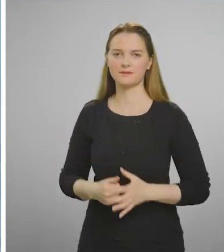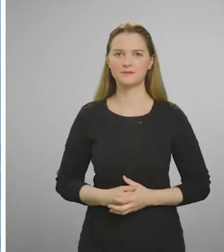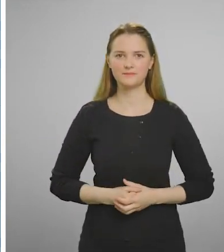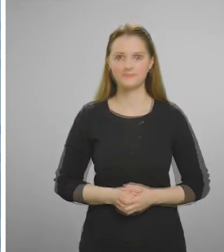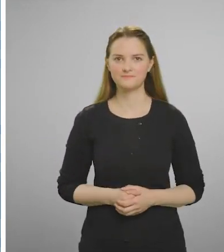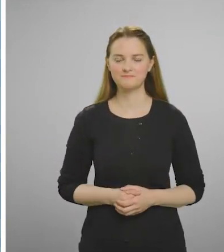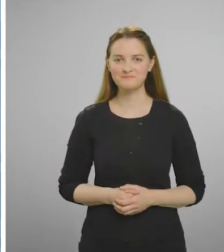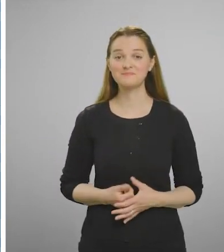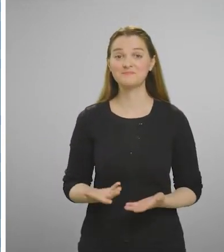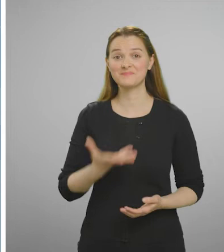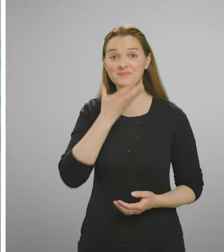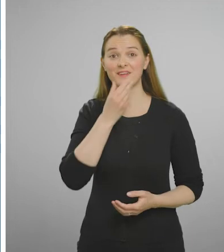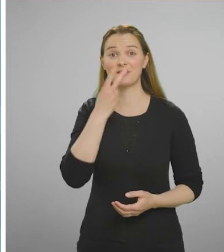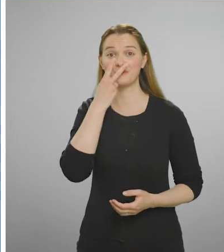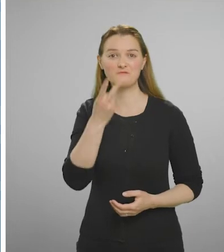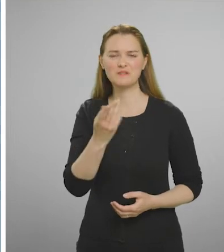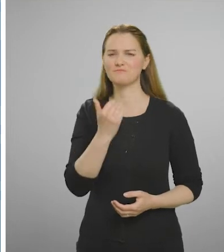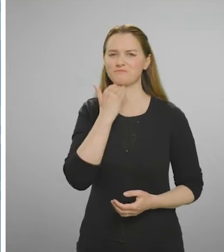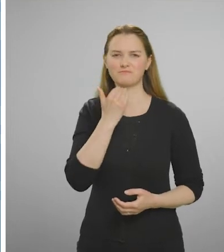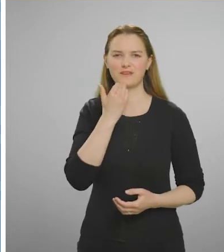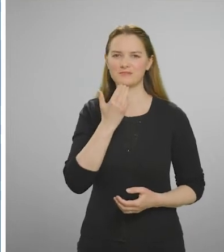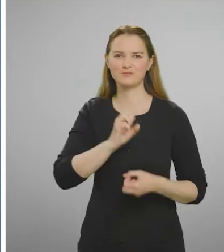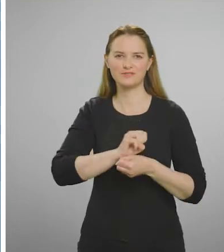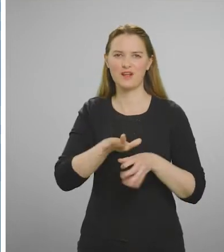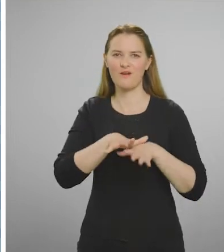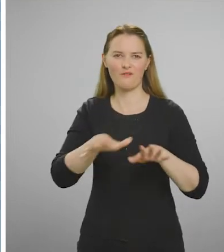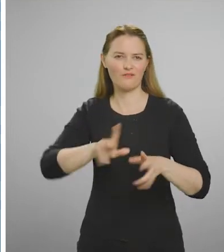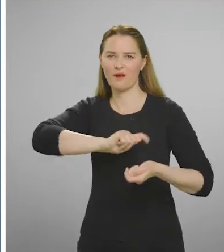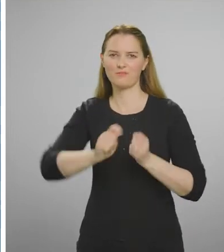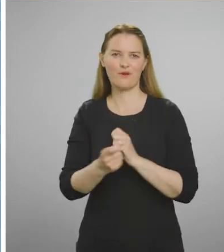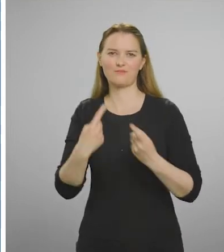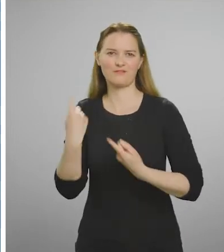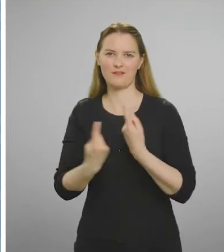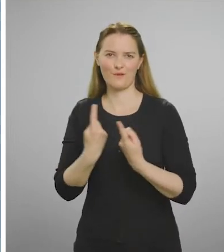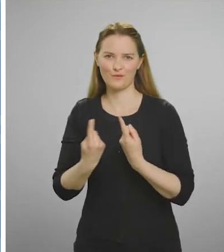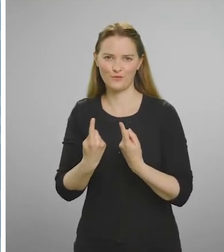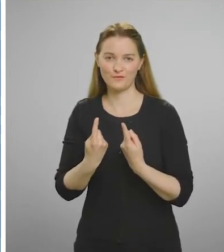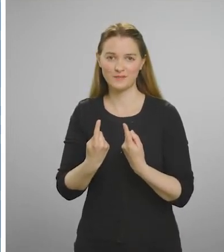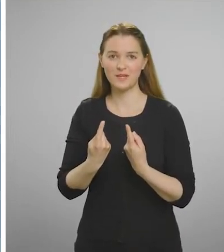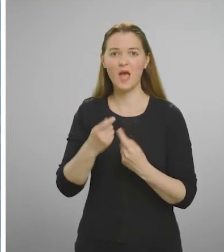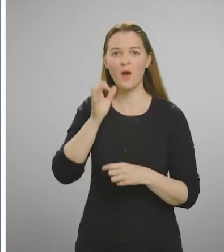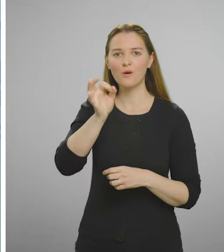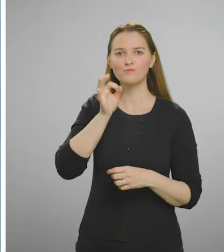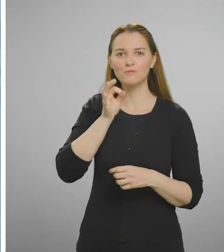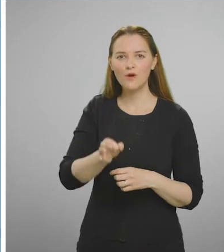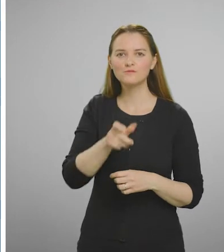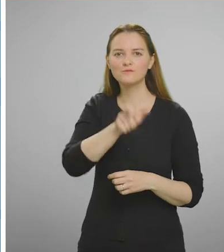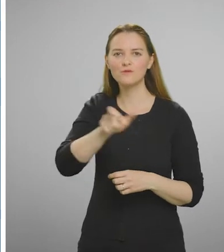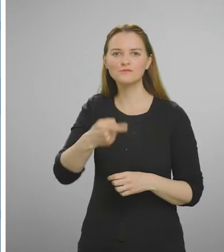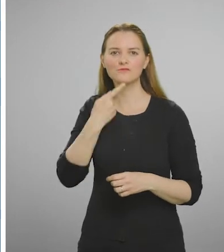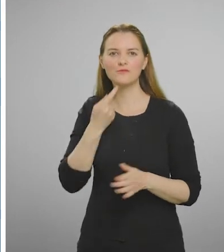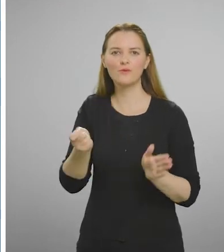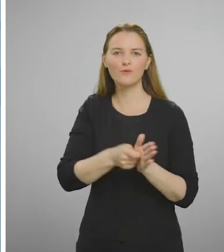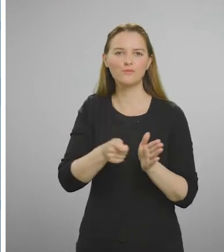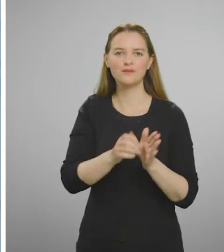interneta. Lijepo je vidjeti da se bez obzira na promijenjene uvjete i svijet oko nas, postotak kupaca knjige nije